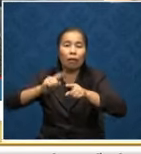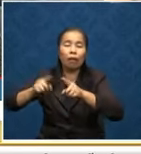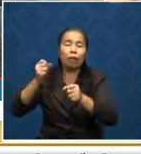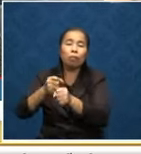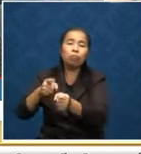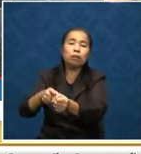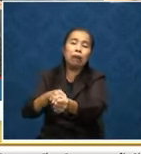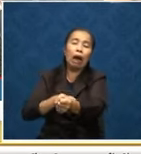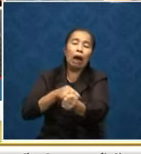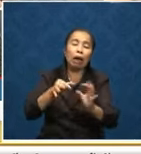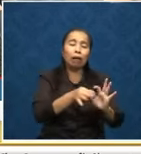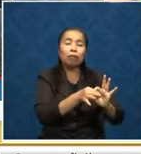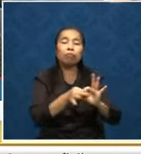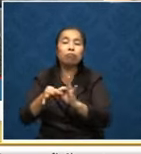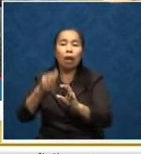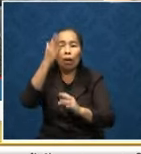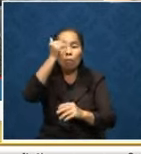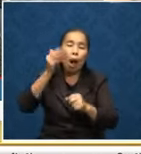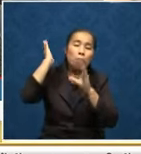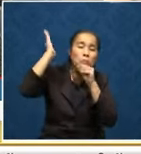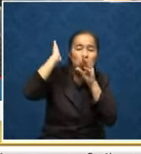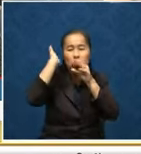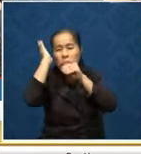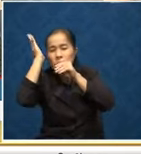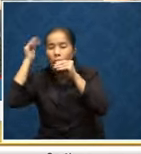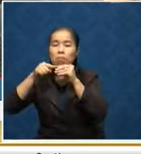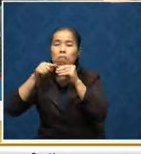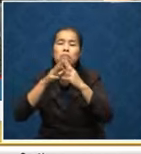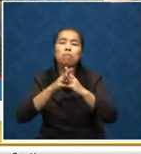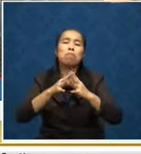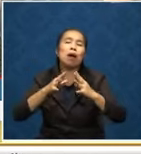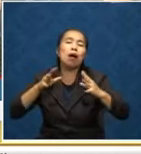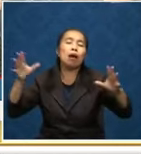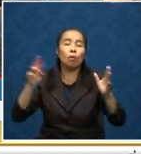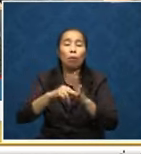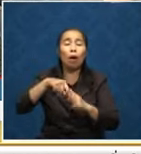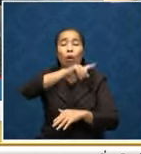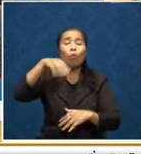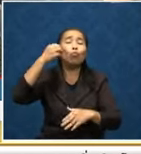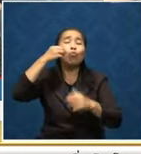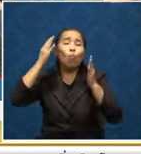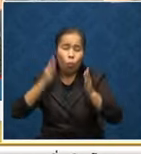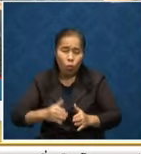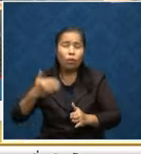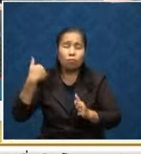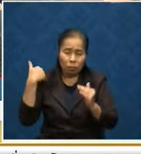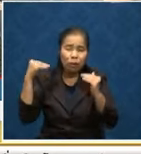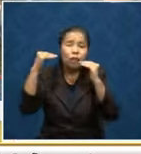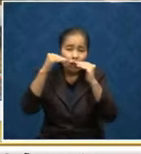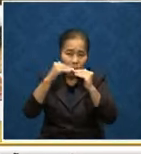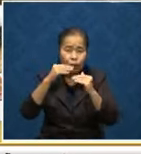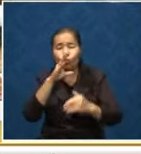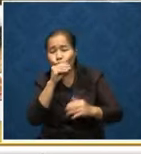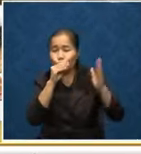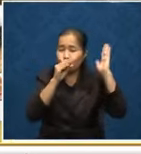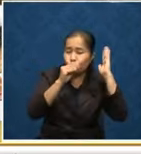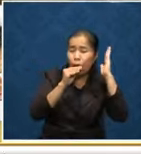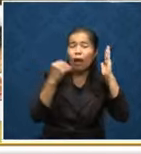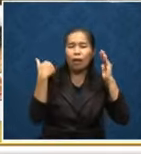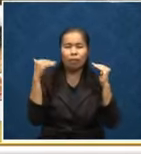าช้าซึ่งผมก็ไม่ได้บอกว่าเป็นความผิดของใครเพราะพวกเราทุกคนมีเอกสิทธิ์แต่อย่างไรก็ดีครับความล่าช้าตรง